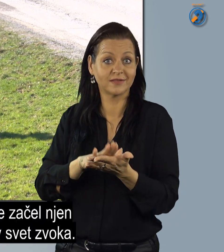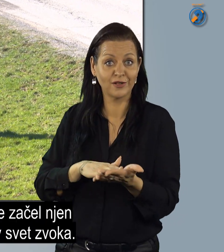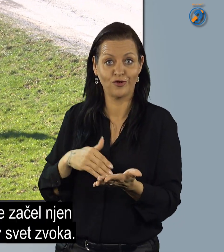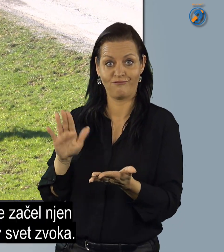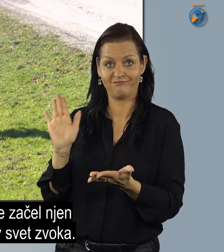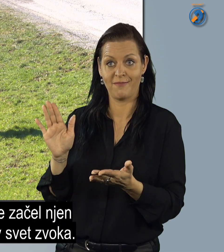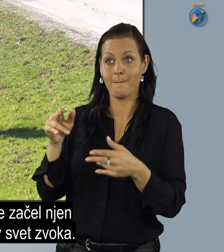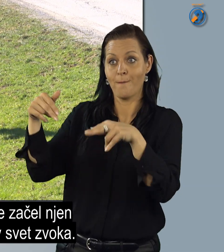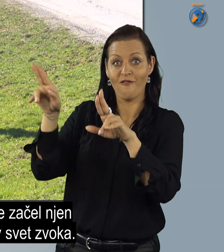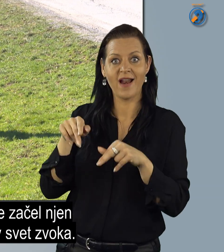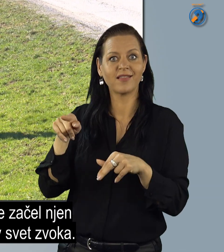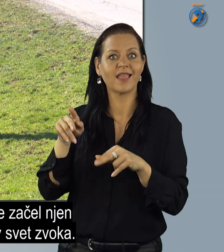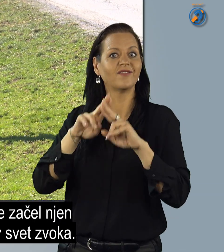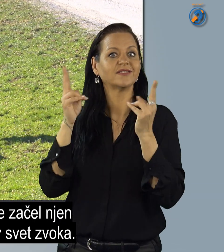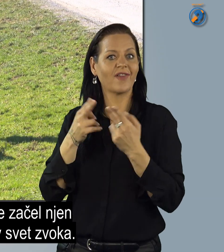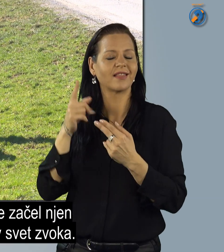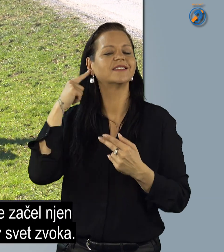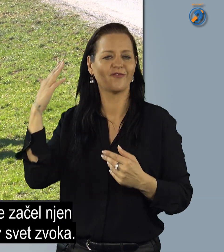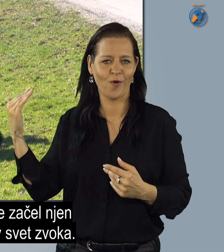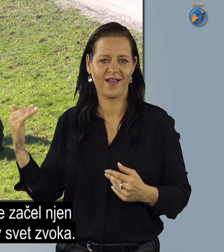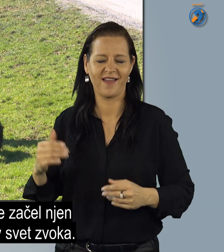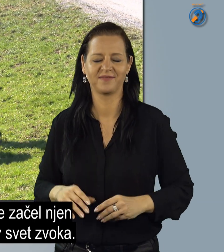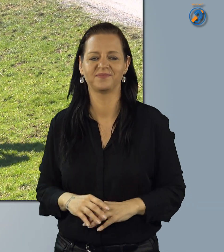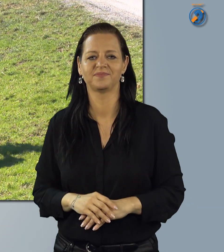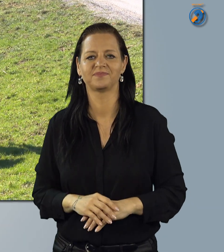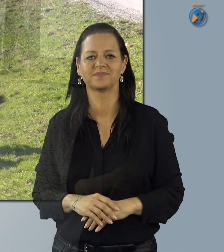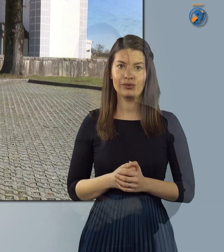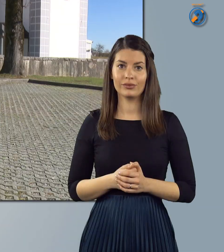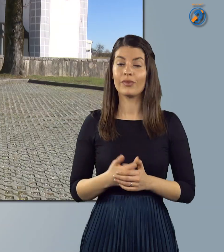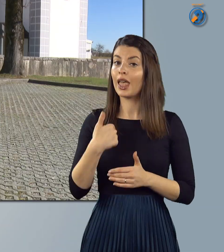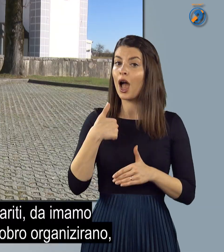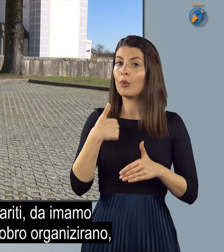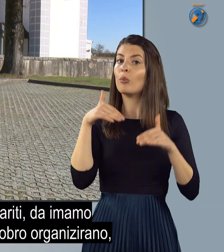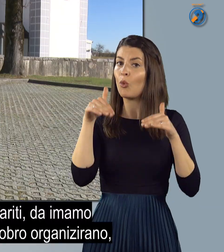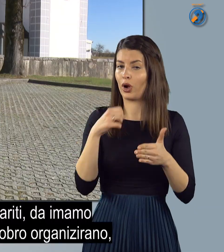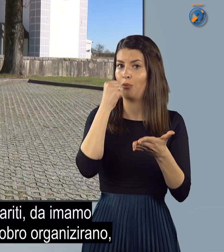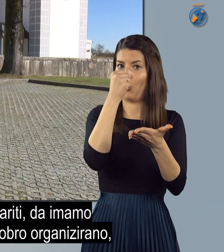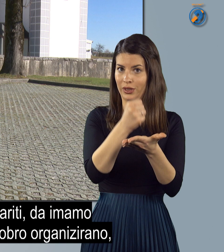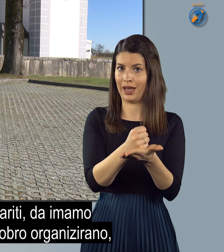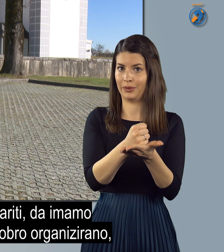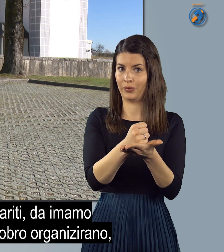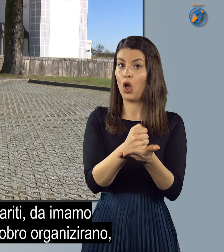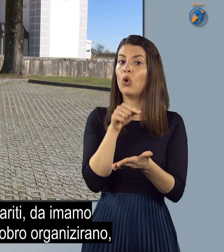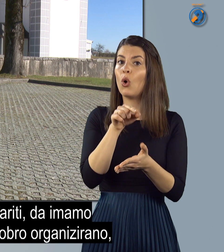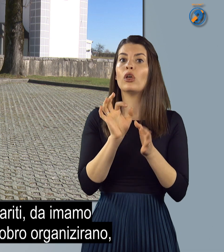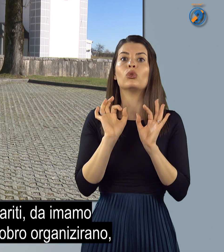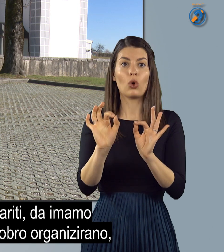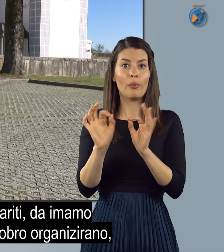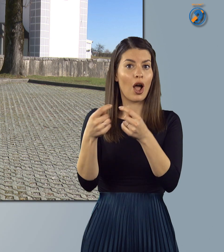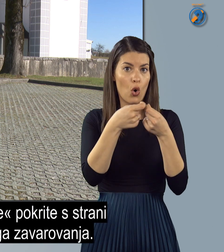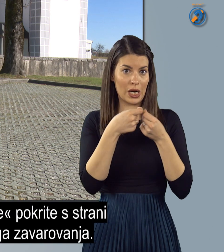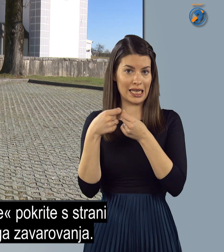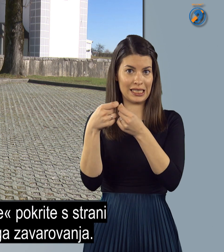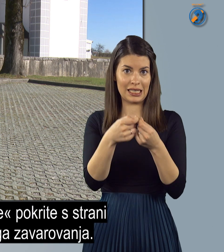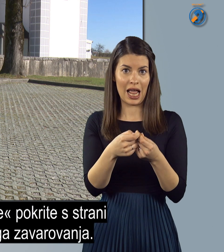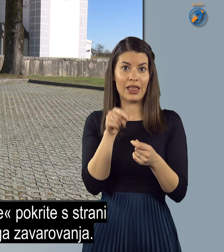Tako se je začel njen povratek v svet zvoka. Moram poudariti, da imamo to res dobro organizirano,